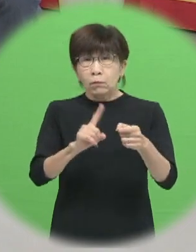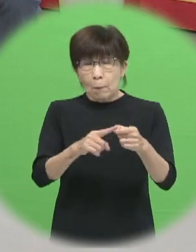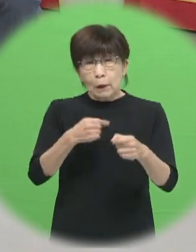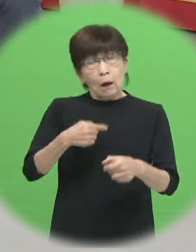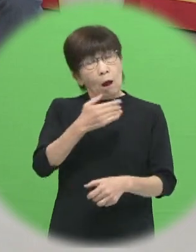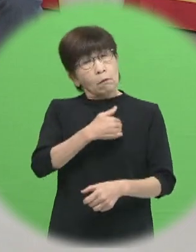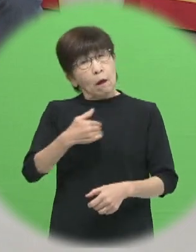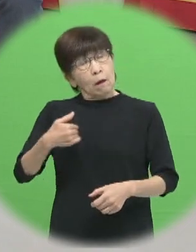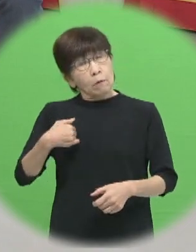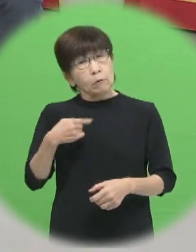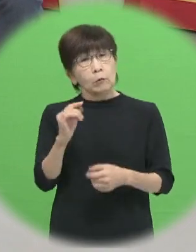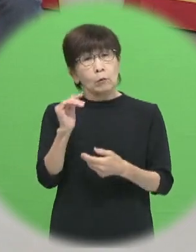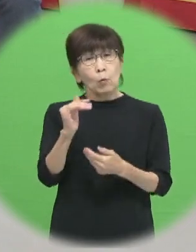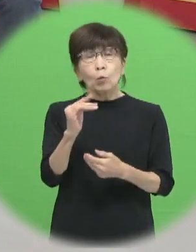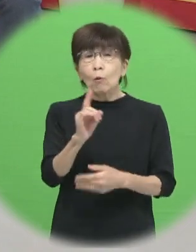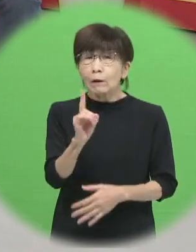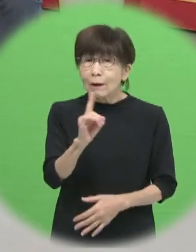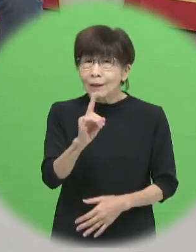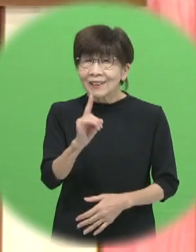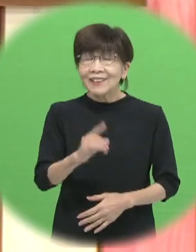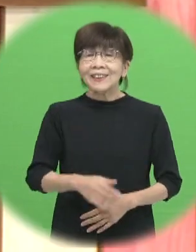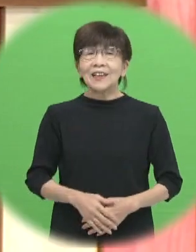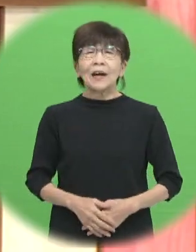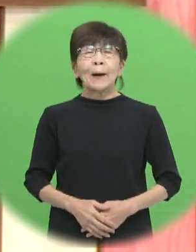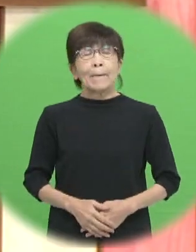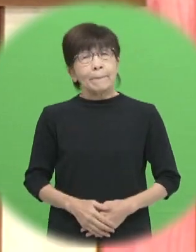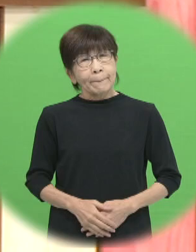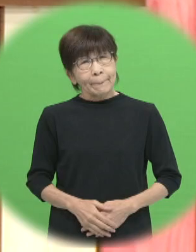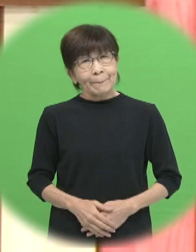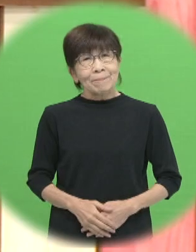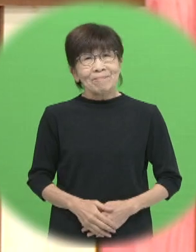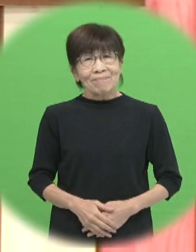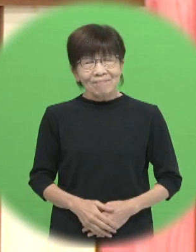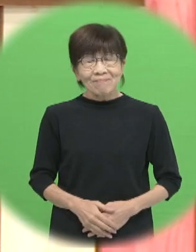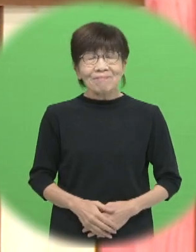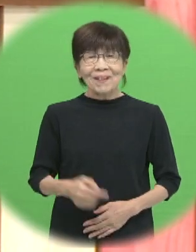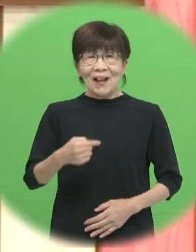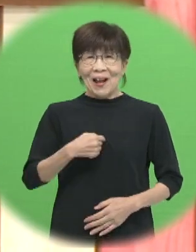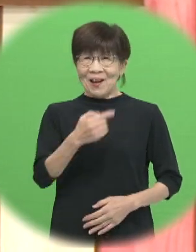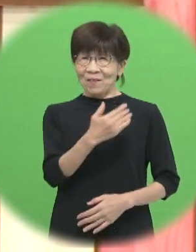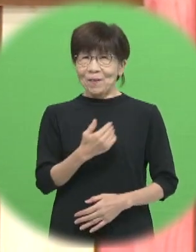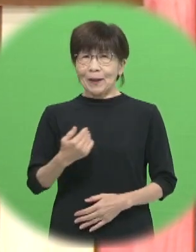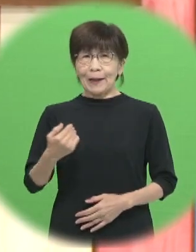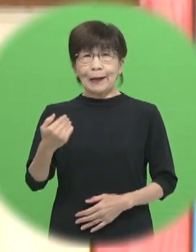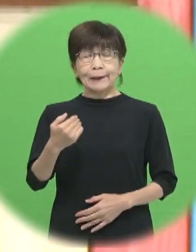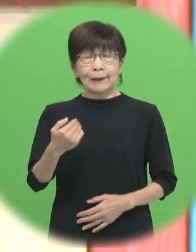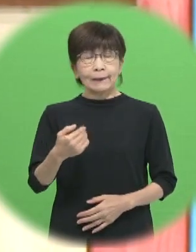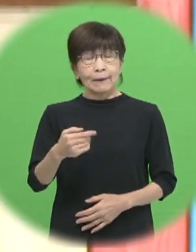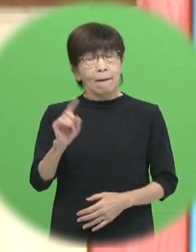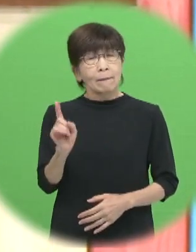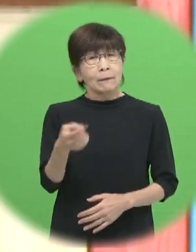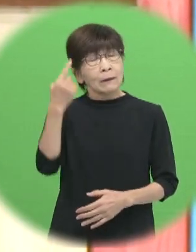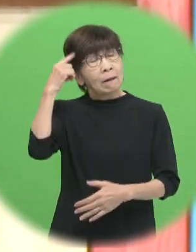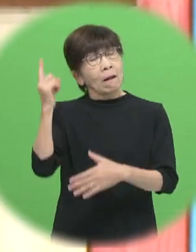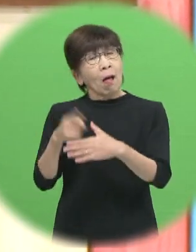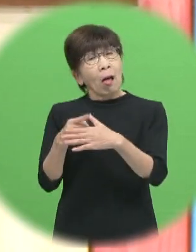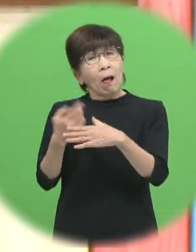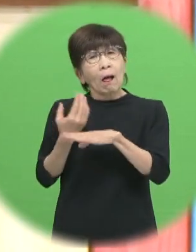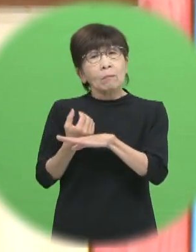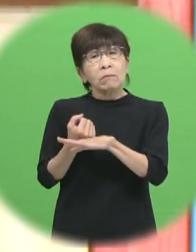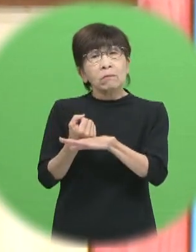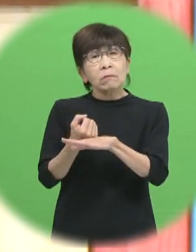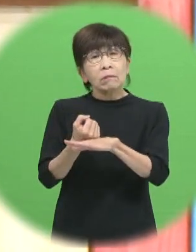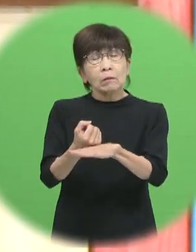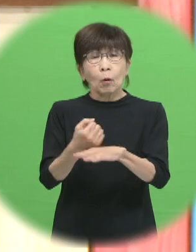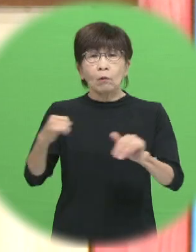とどういったことになるんでしょう？ そうですね、まずその私たちが無意識に持っているジェン